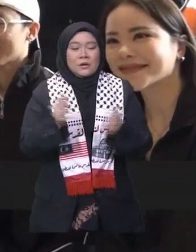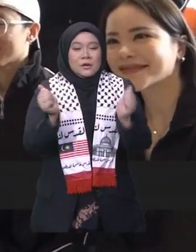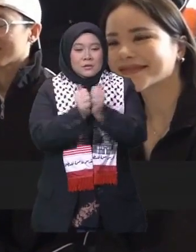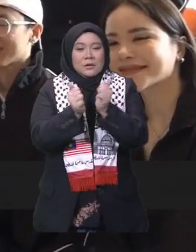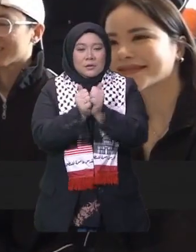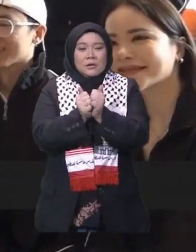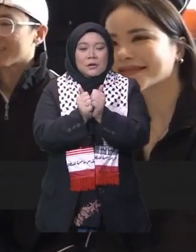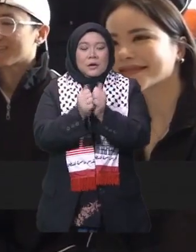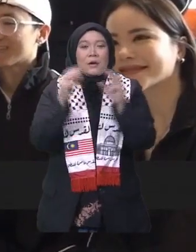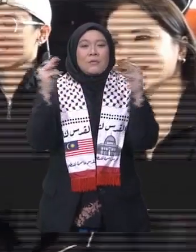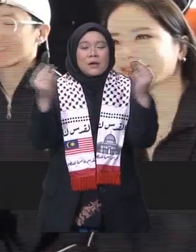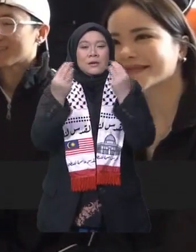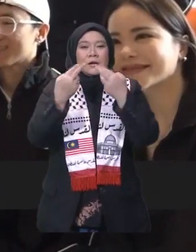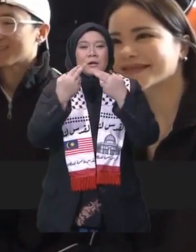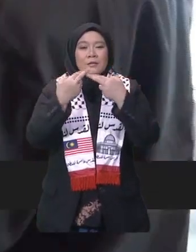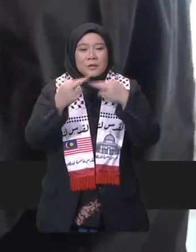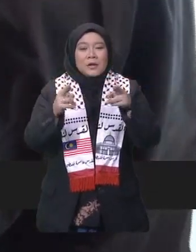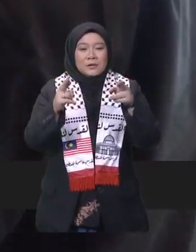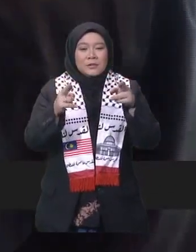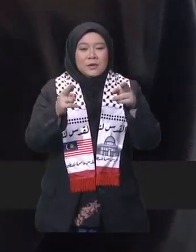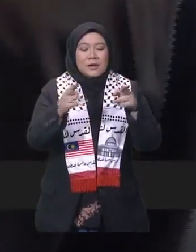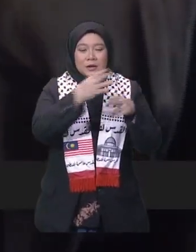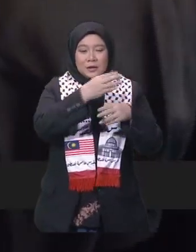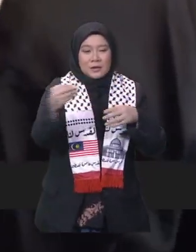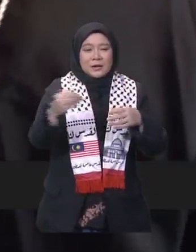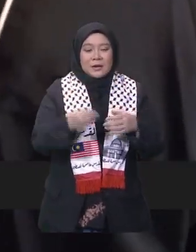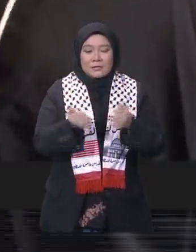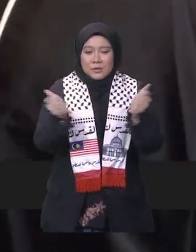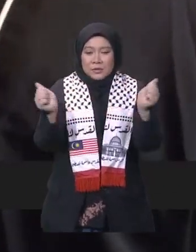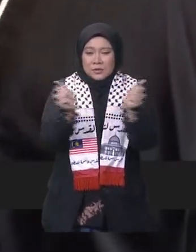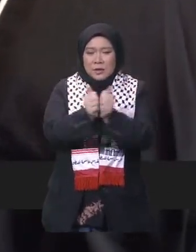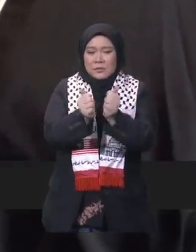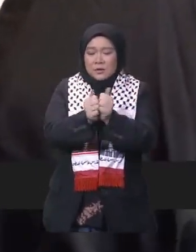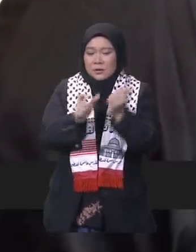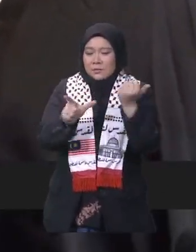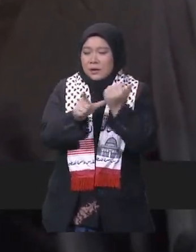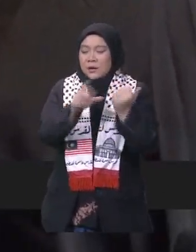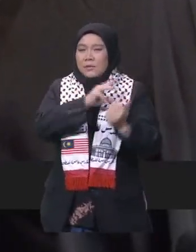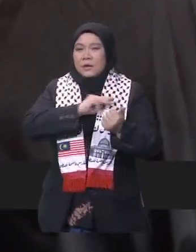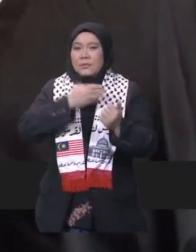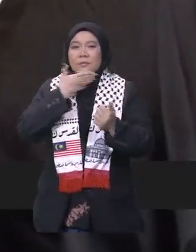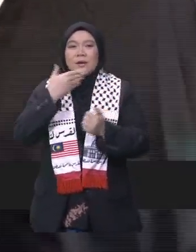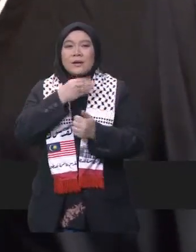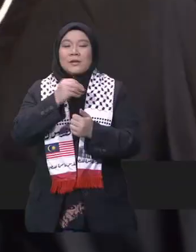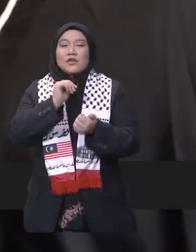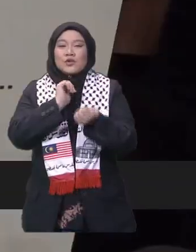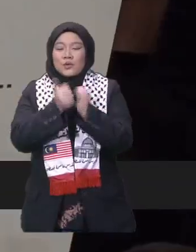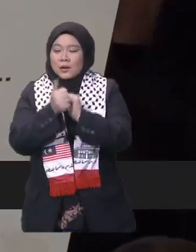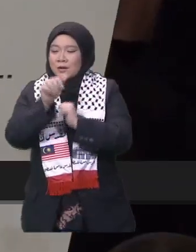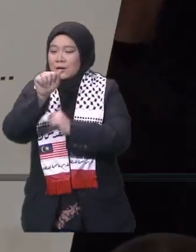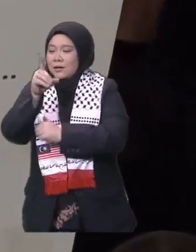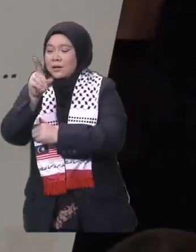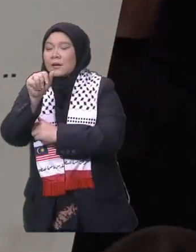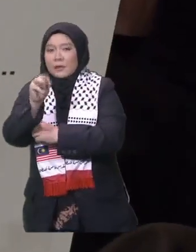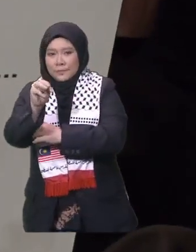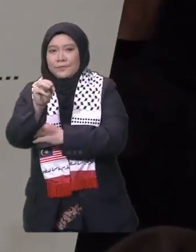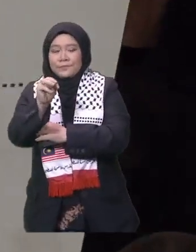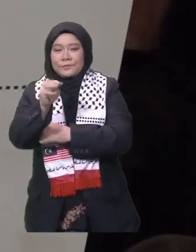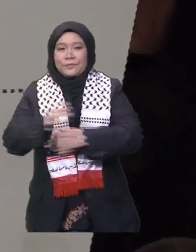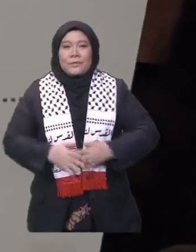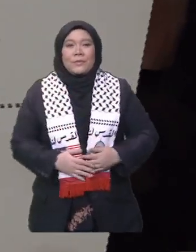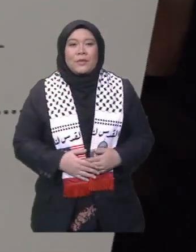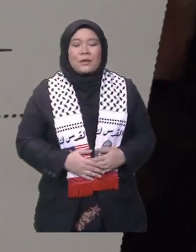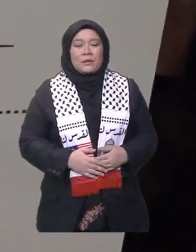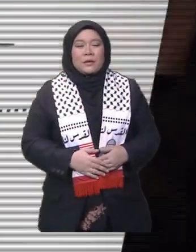Gymnasium Chrome Club di Petaling Jaya hari ini. Turut hadir memeriahkan majlis adalah Timbalan Menteri Belia dan Sukan Adam Adli Abdul Halim.